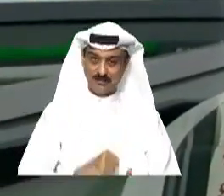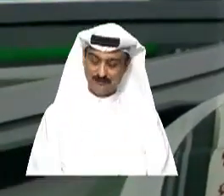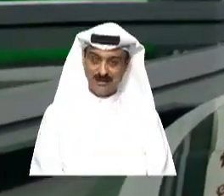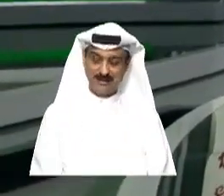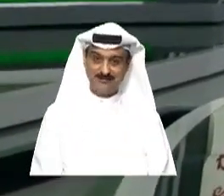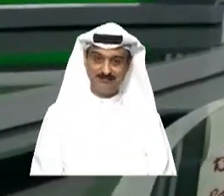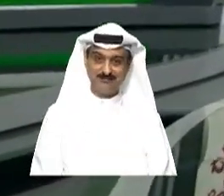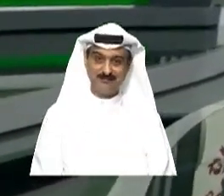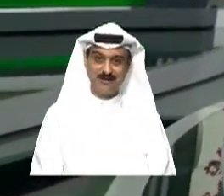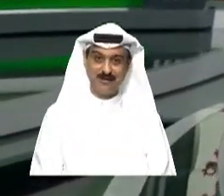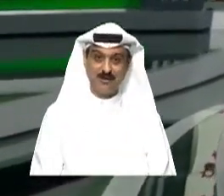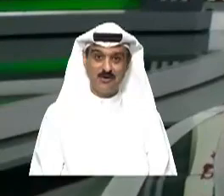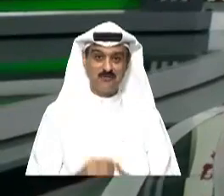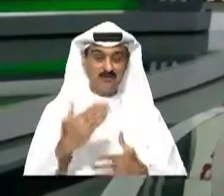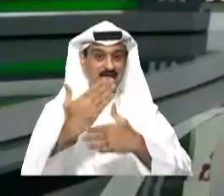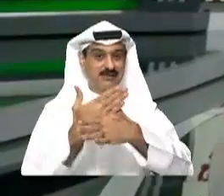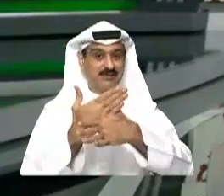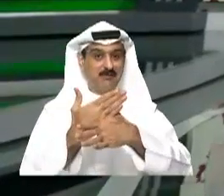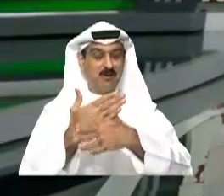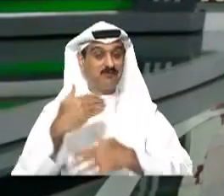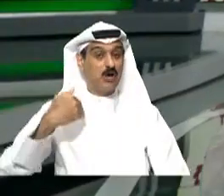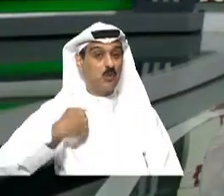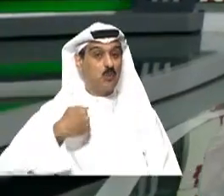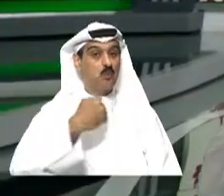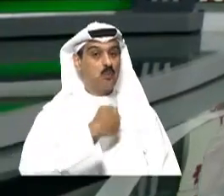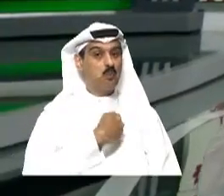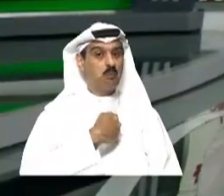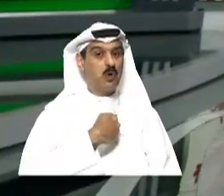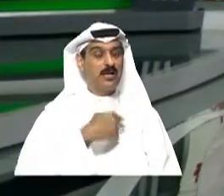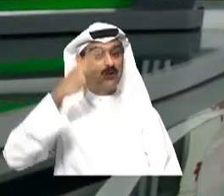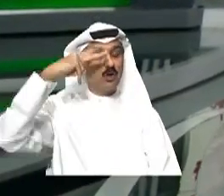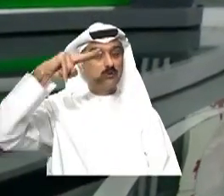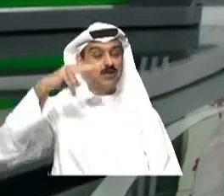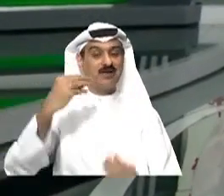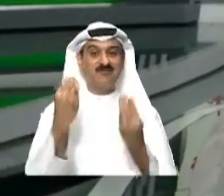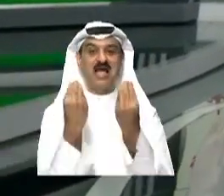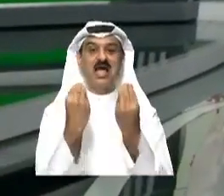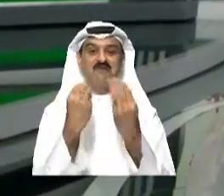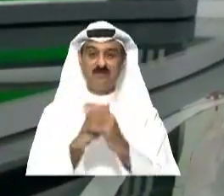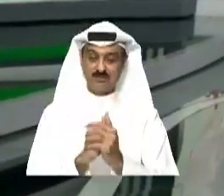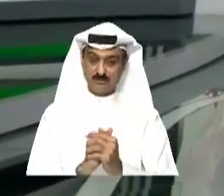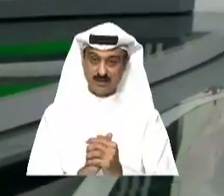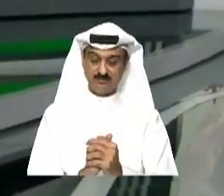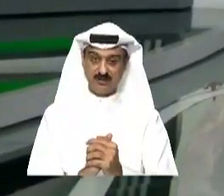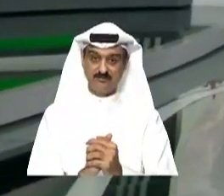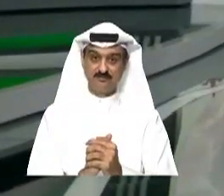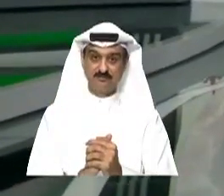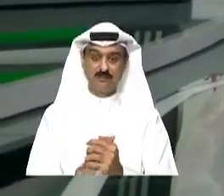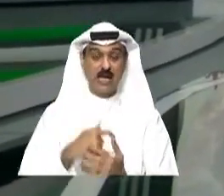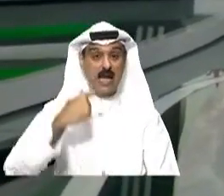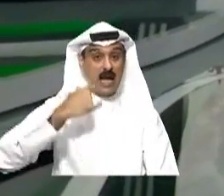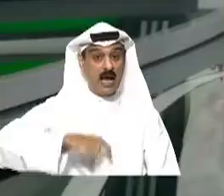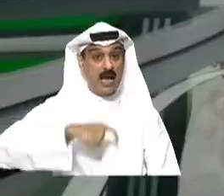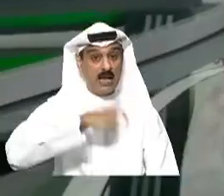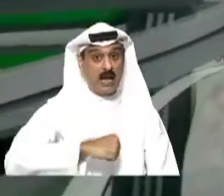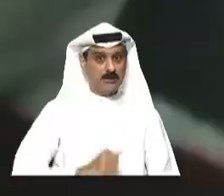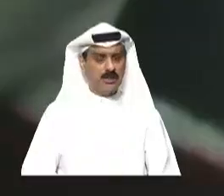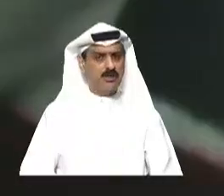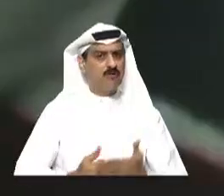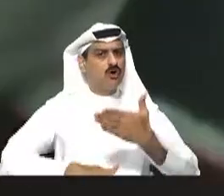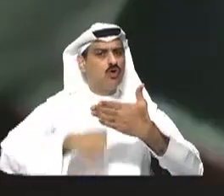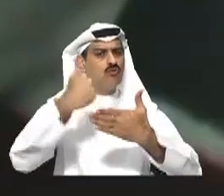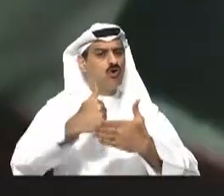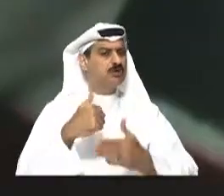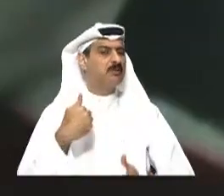الأرجنتين بعد حصول بولندا وأيضا المكسيك على نقطة واحدة. كانت مهمة الأرجنتين ستكون أصعب في حال فوز